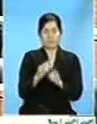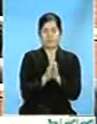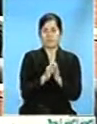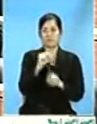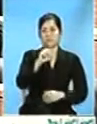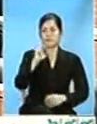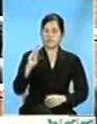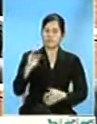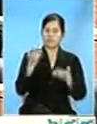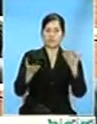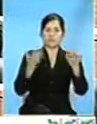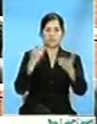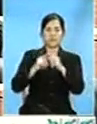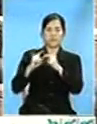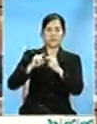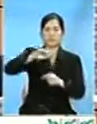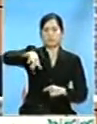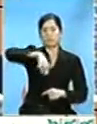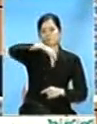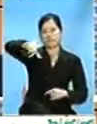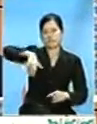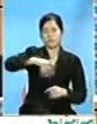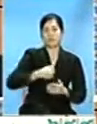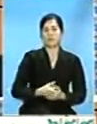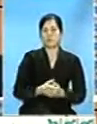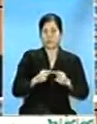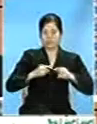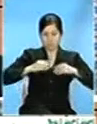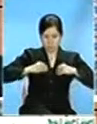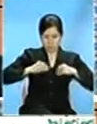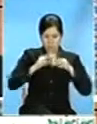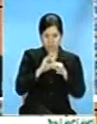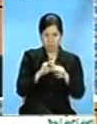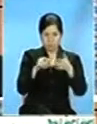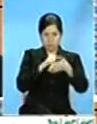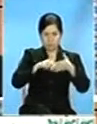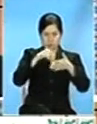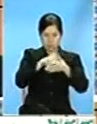ภาหลายท่านครับในที่นี้เห็นด้วยกับการเลือกตั้งครับ